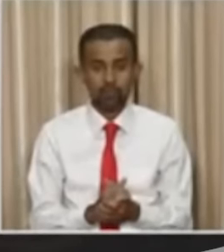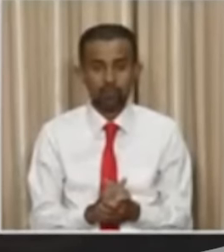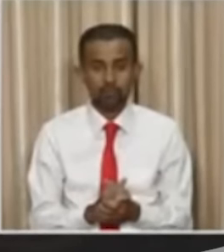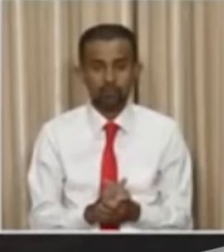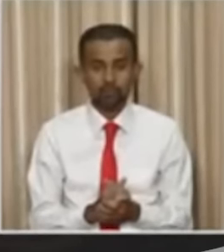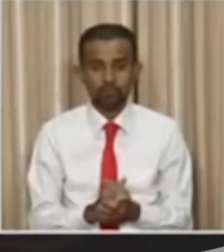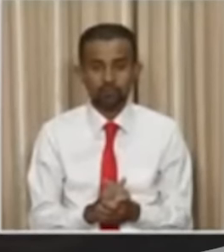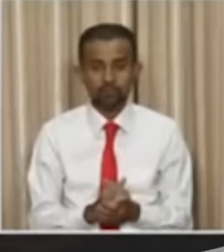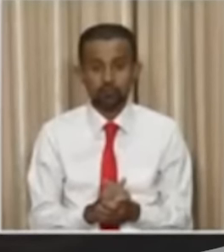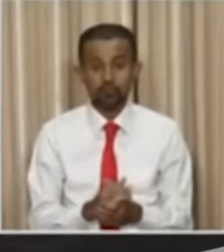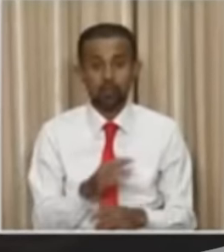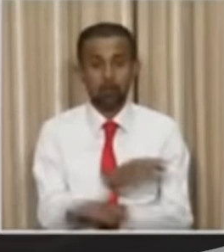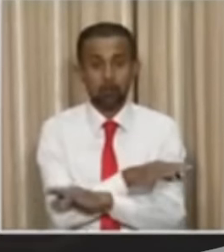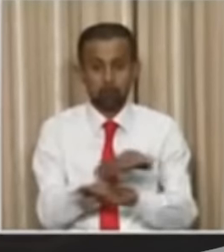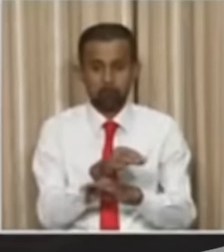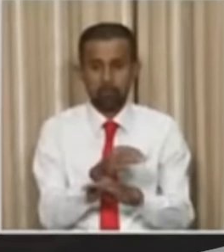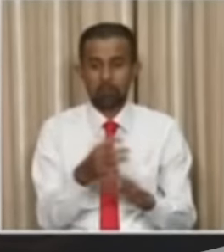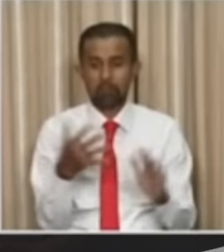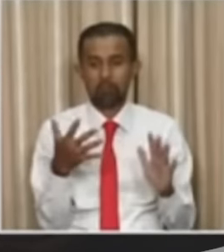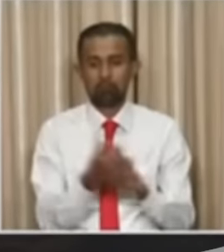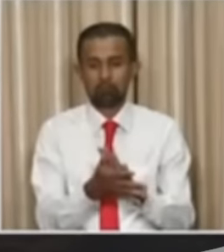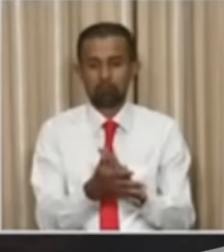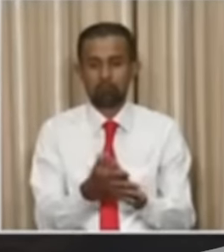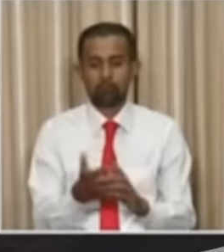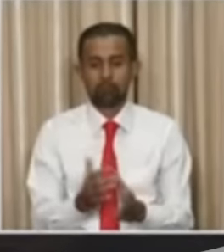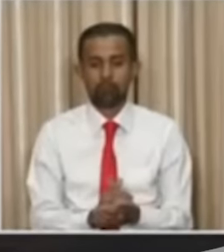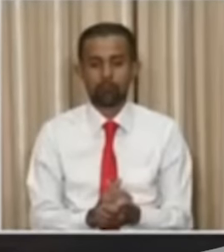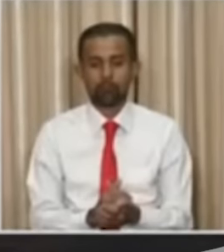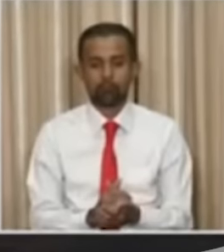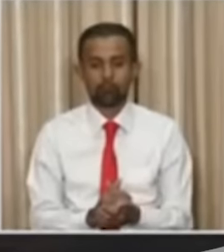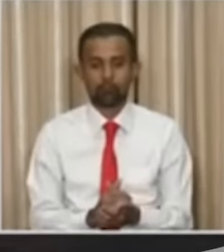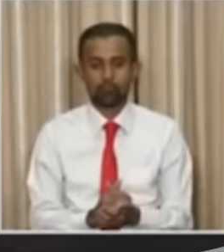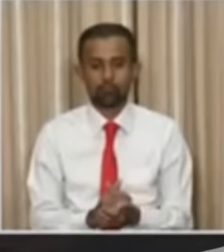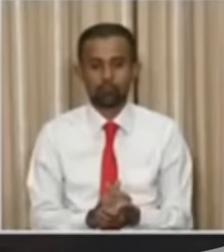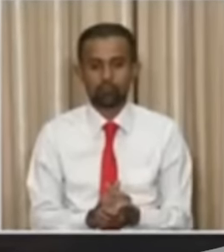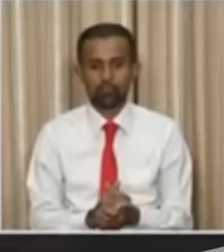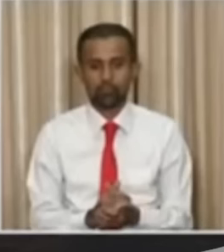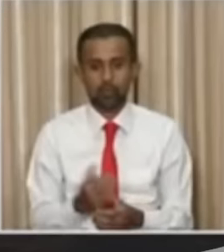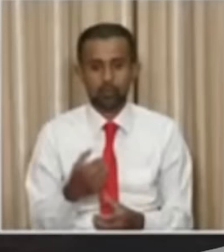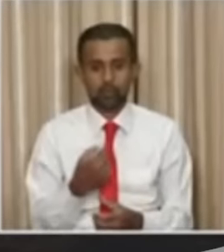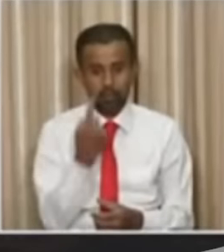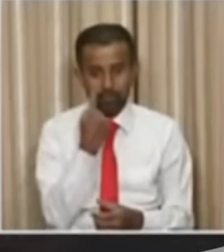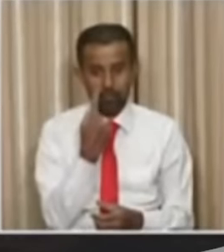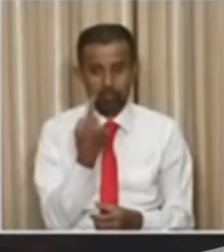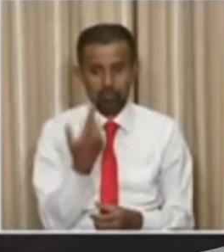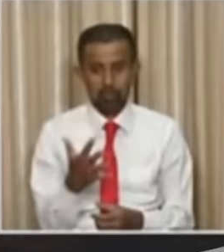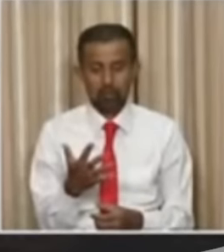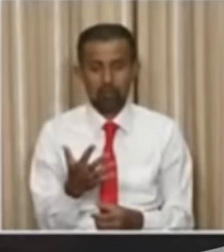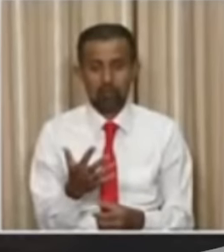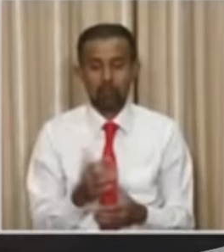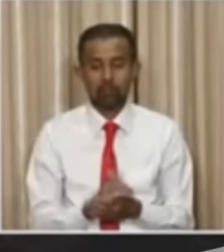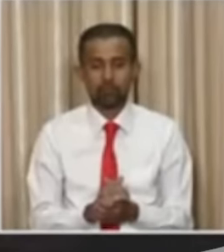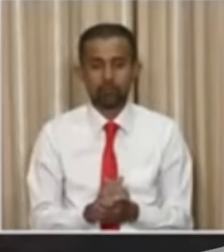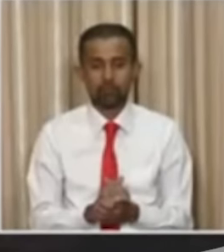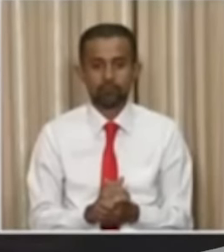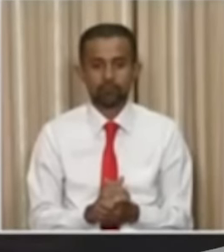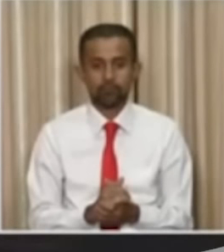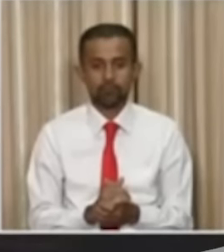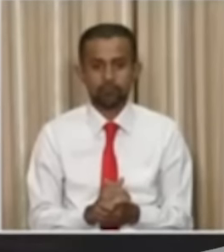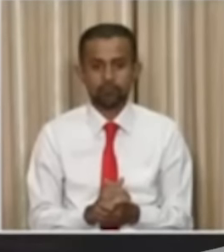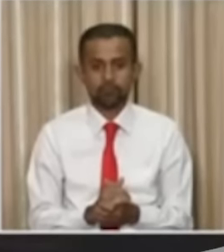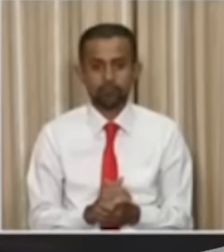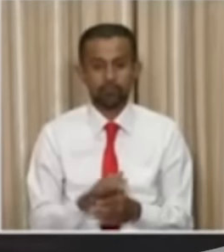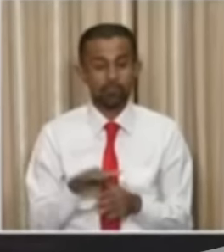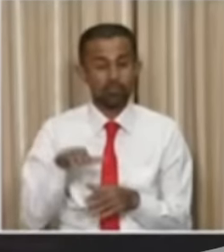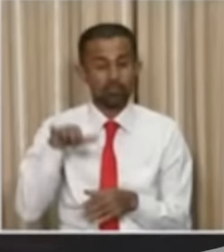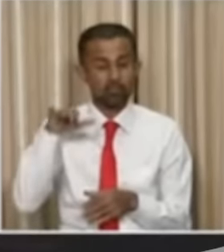මේ ක්‍රමවේදයේ වැරද්දක් නිසා ඇතිවෙච්ච එකක්. ඒ වගේම තමයි අපි දැක්කා ගරු මුලසන අරුඩ මන්ත්‍රීතුමනි